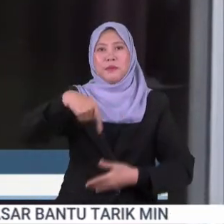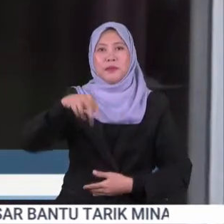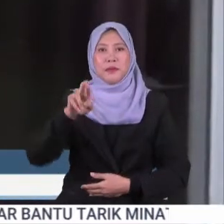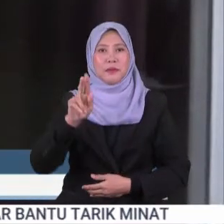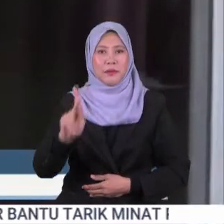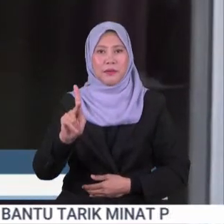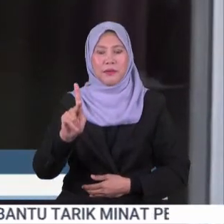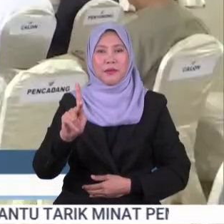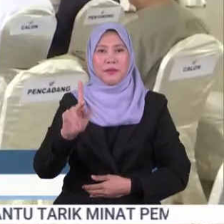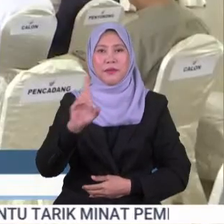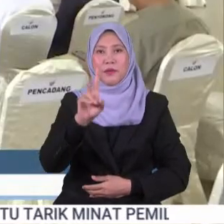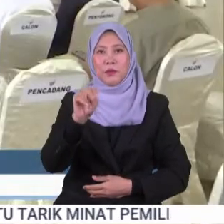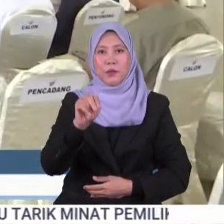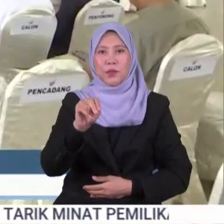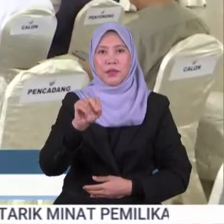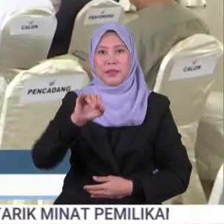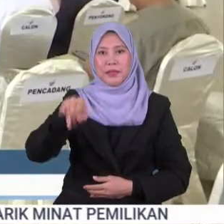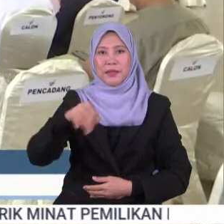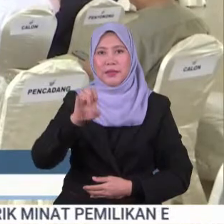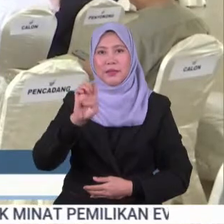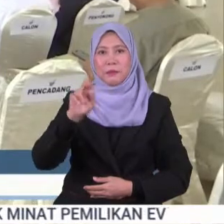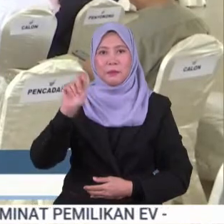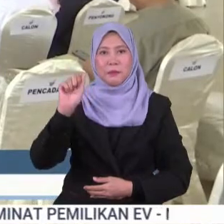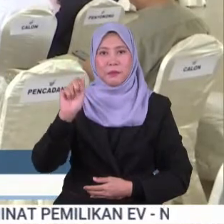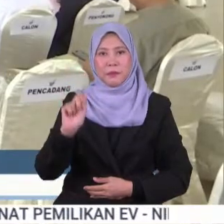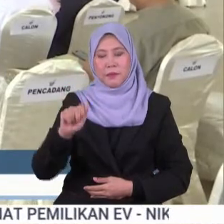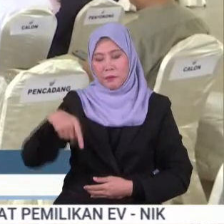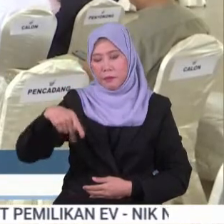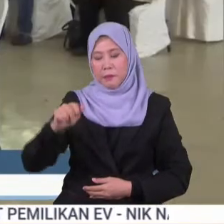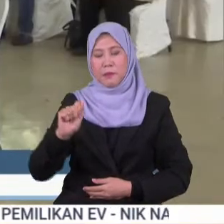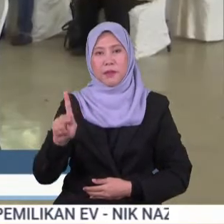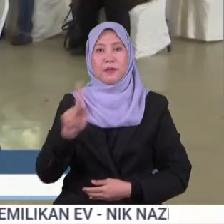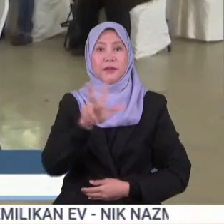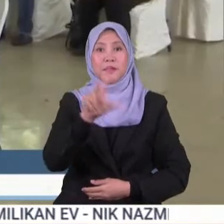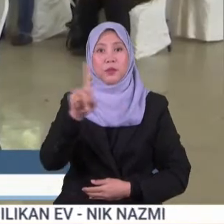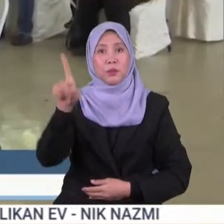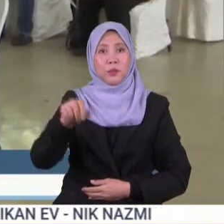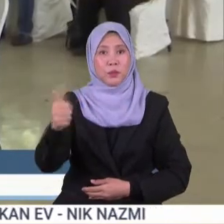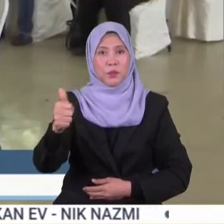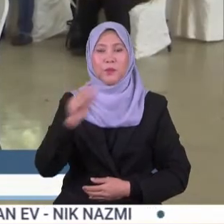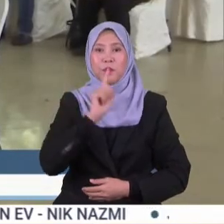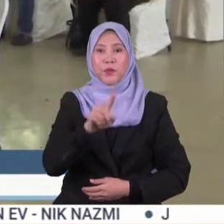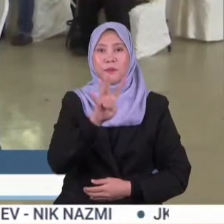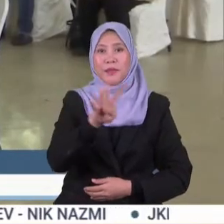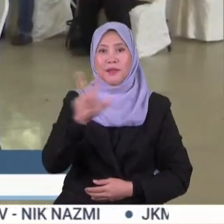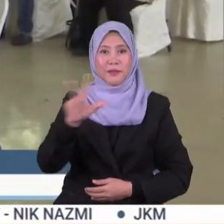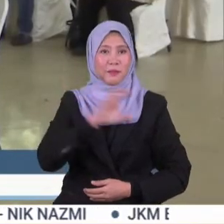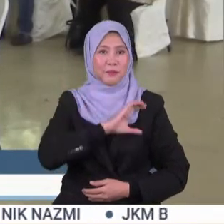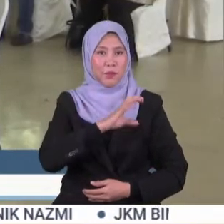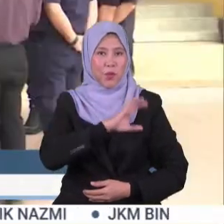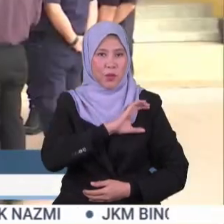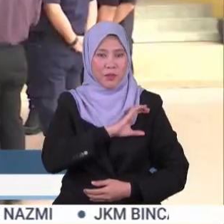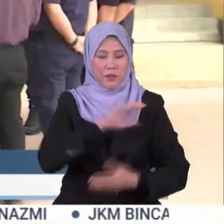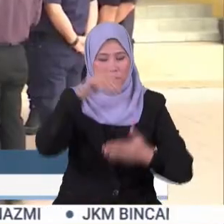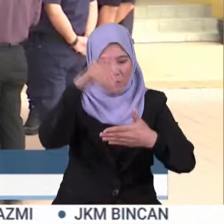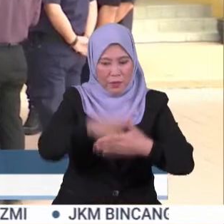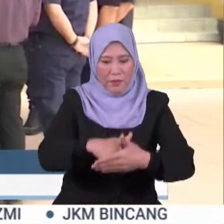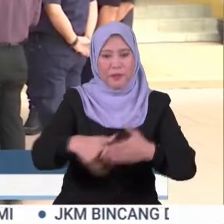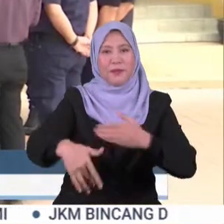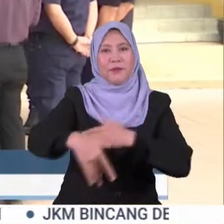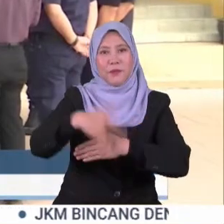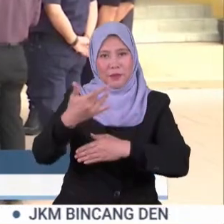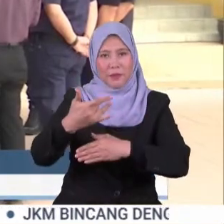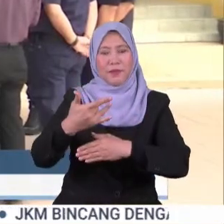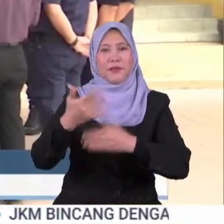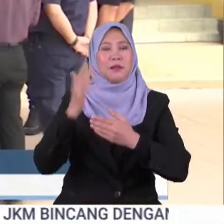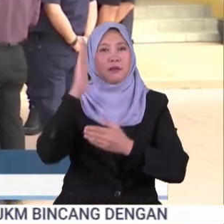PRK Dewan Undangan Negeri Dun Jepak 31 Oktober ini. Ini kerana kesemua 43 anggota polis yang mengundi awal pada PRK